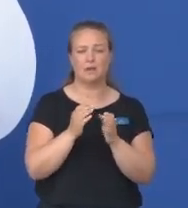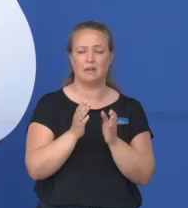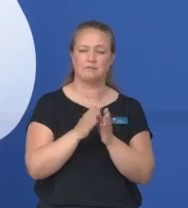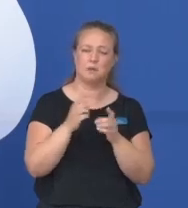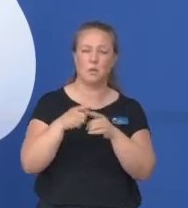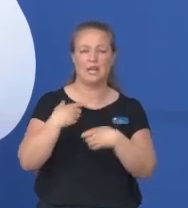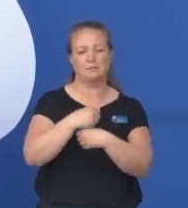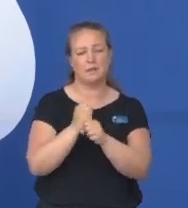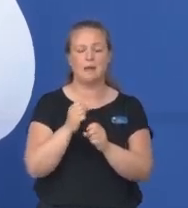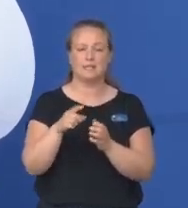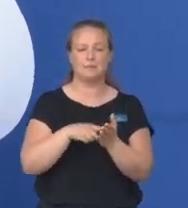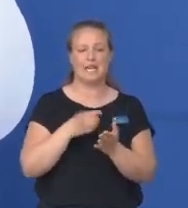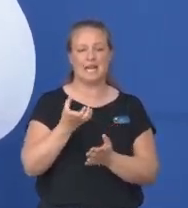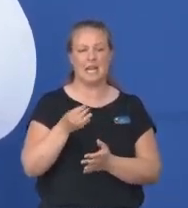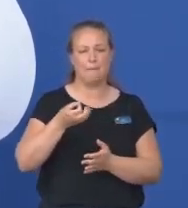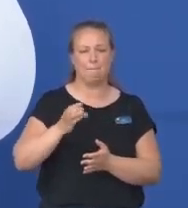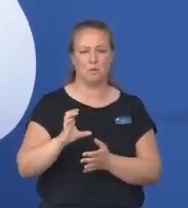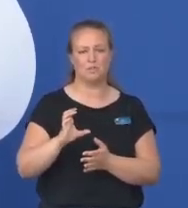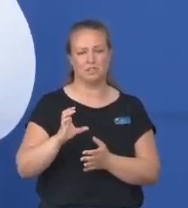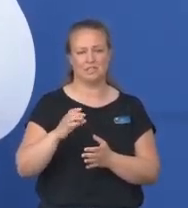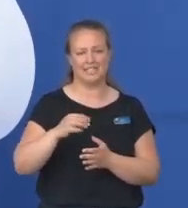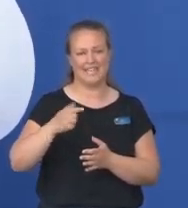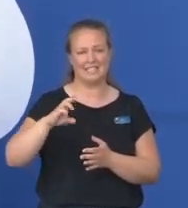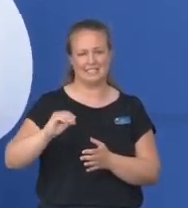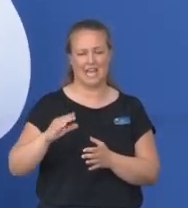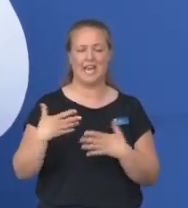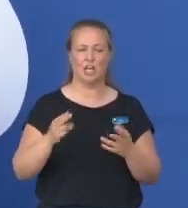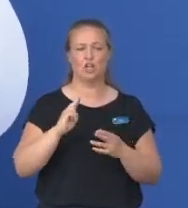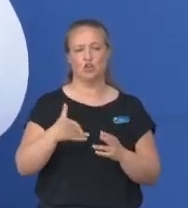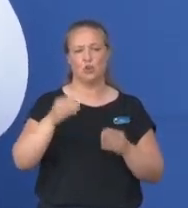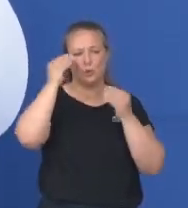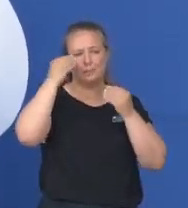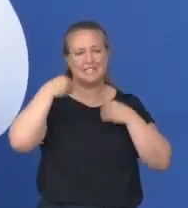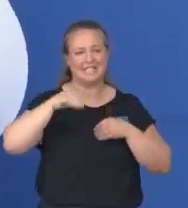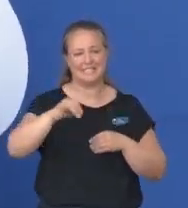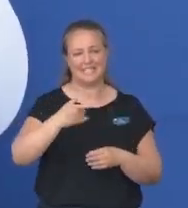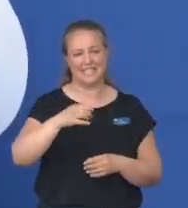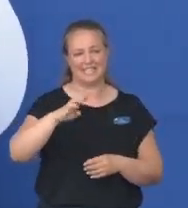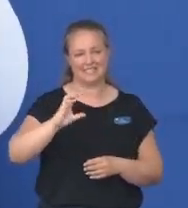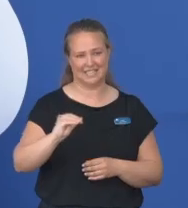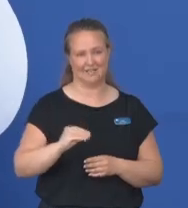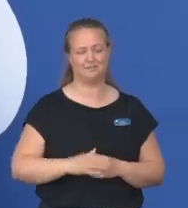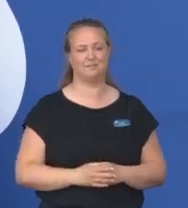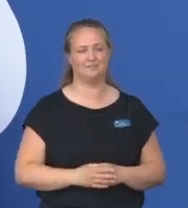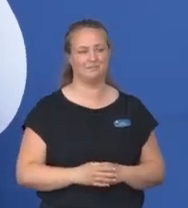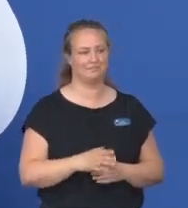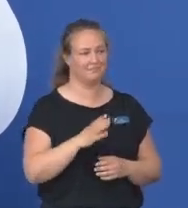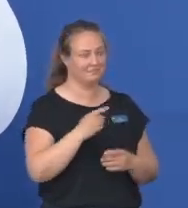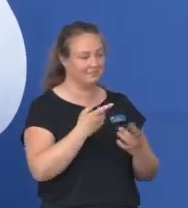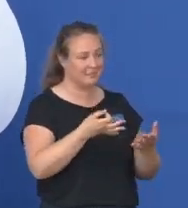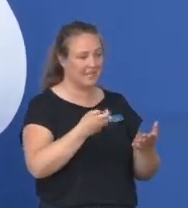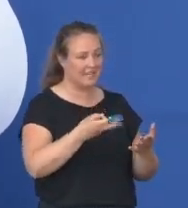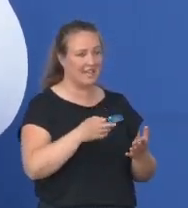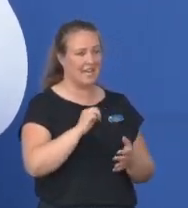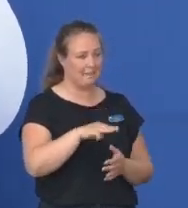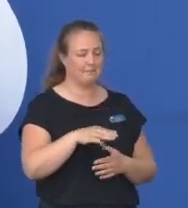framförallt Campus Tensta. En ny utbildningssatsning i Tensta. Perfekt. Och till dig, Peter. Eina Mattsson. Ja, vi